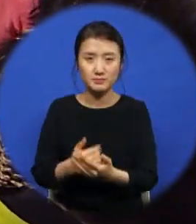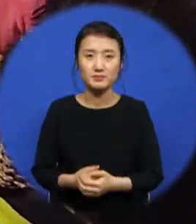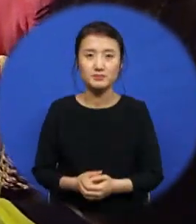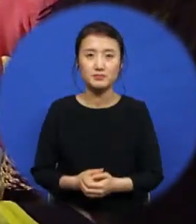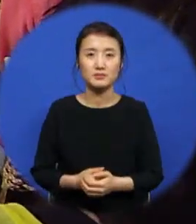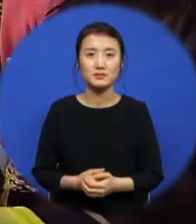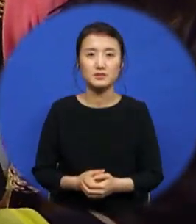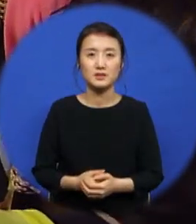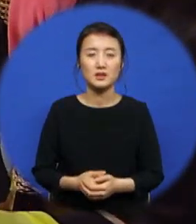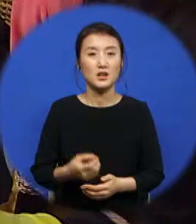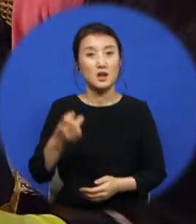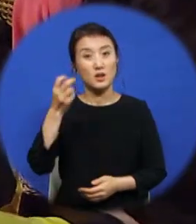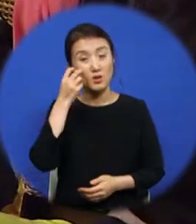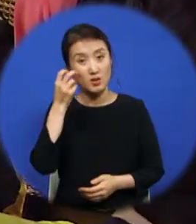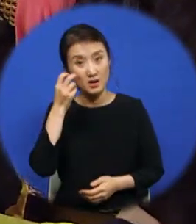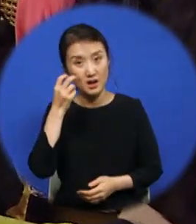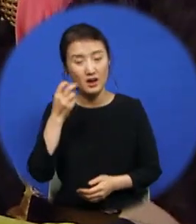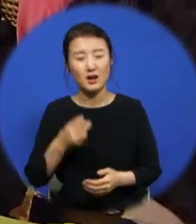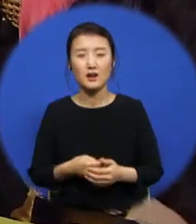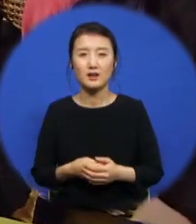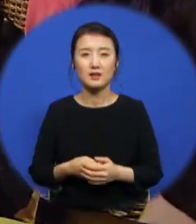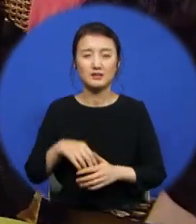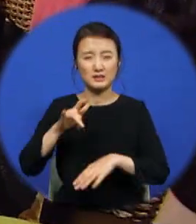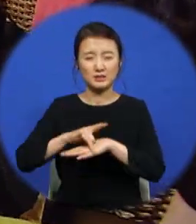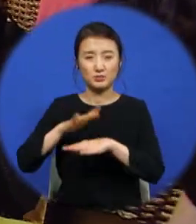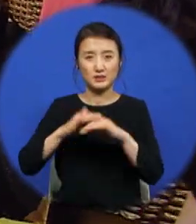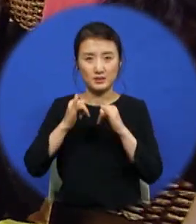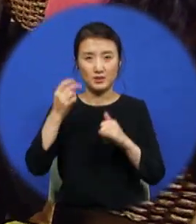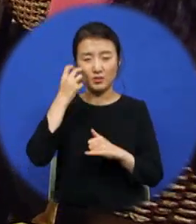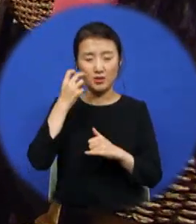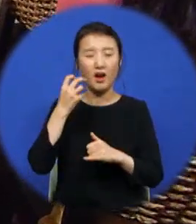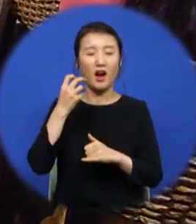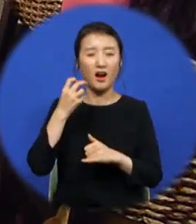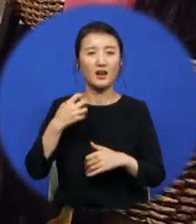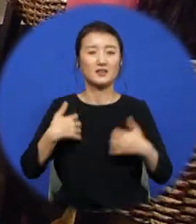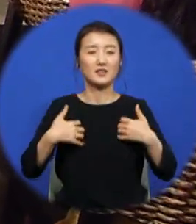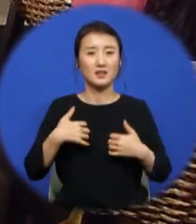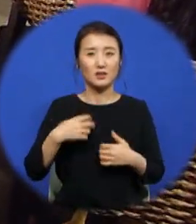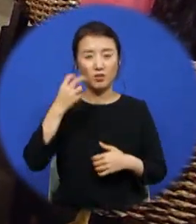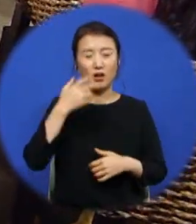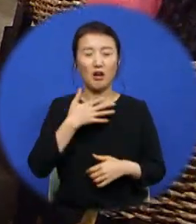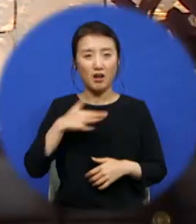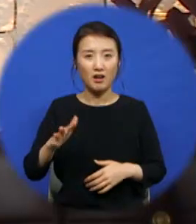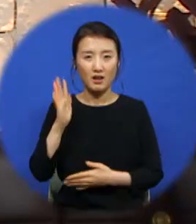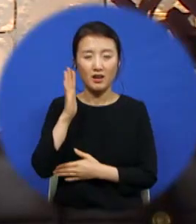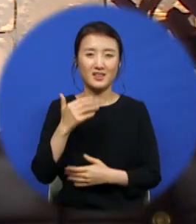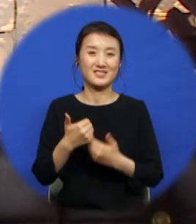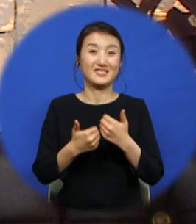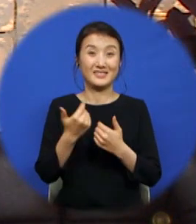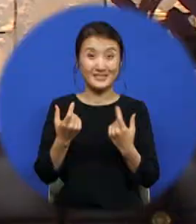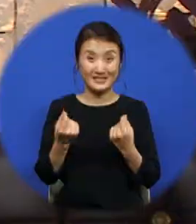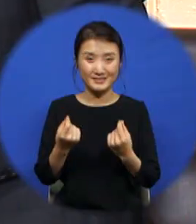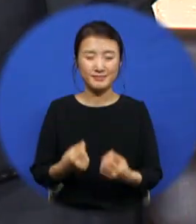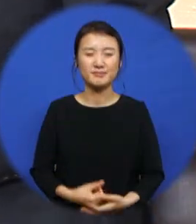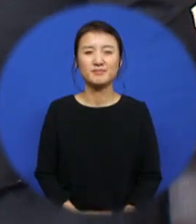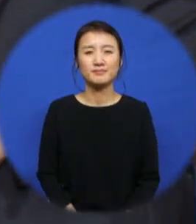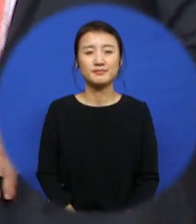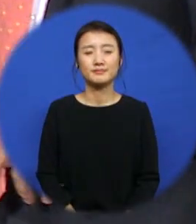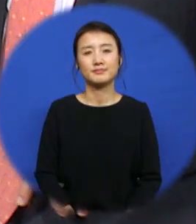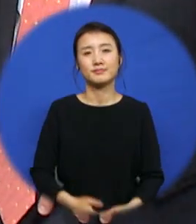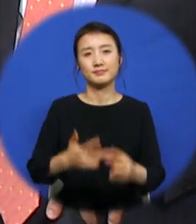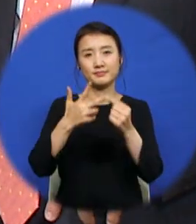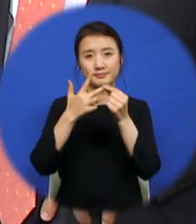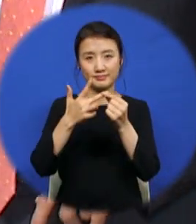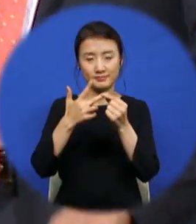항상 하는 사람이 해야지 예 농담하는 사람 갑자기 하면 또 힘들거든요 예 예 그다음 이름 일곱 번째는